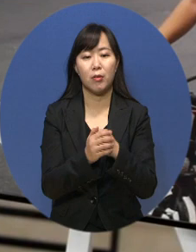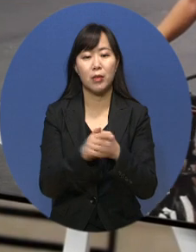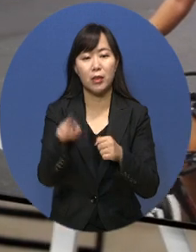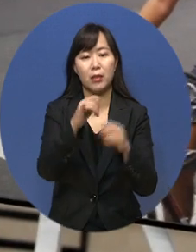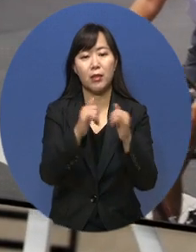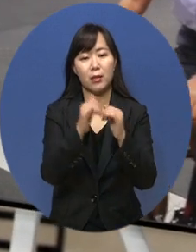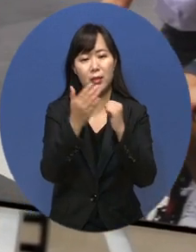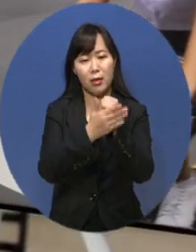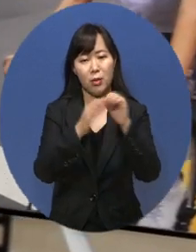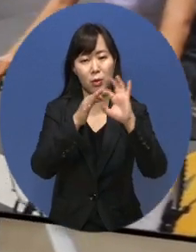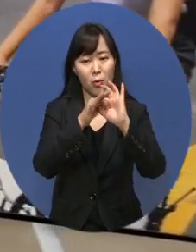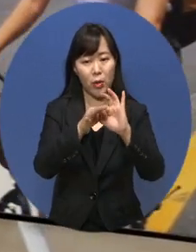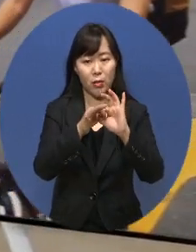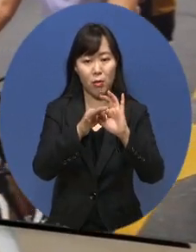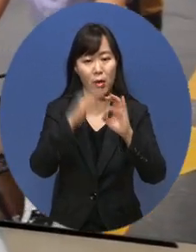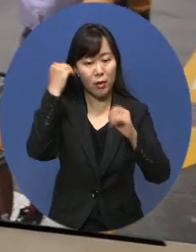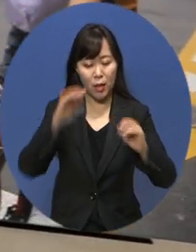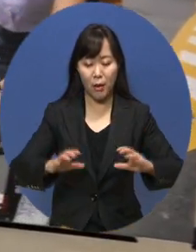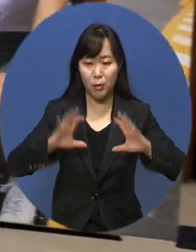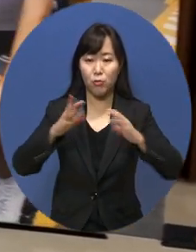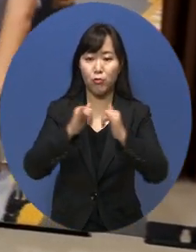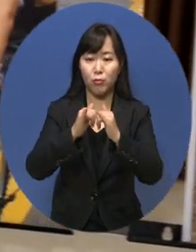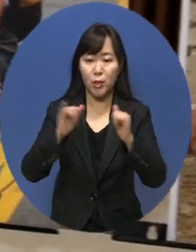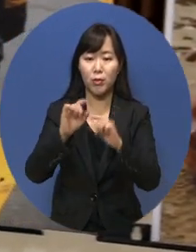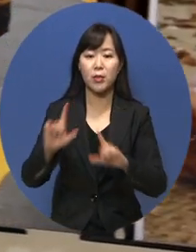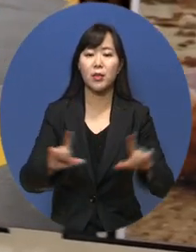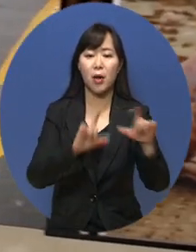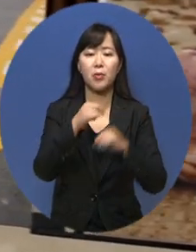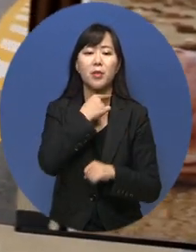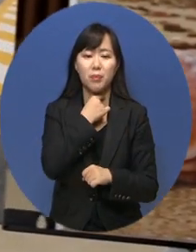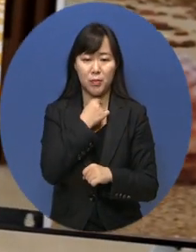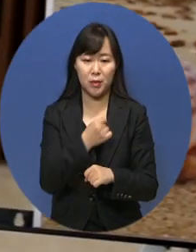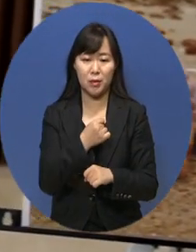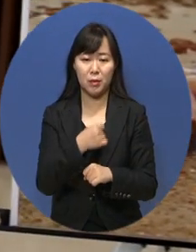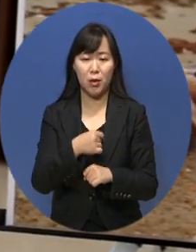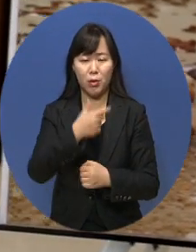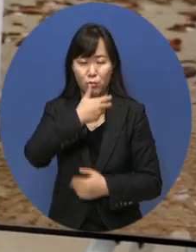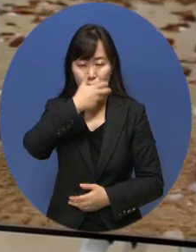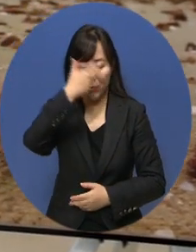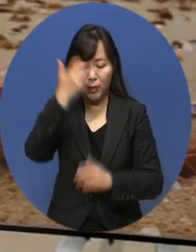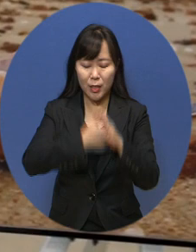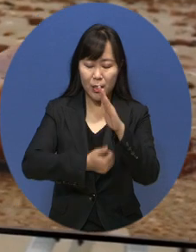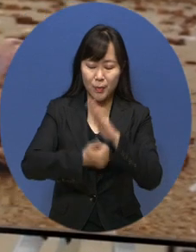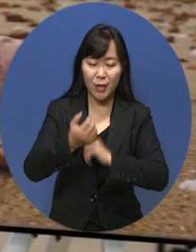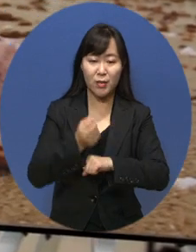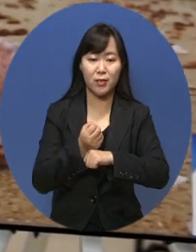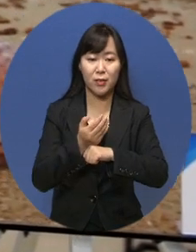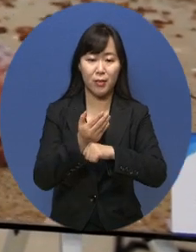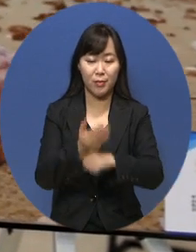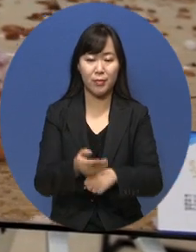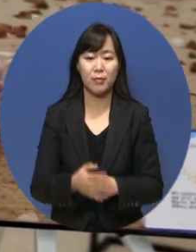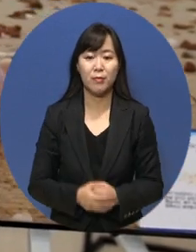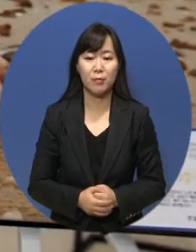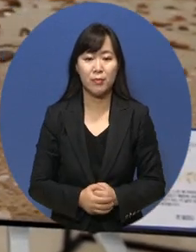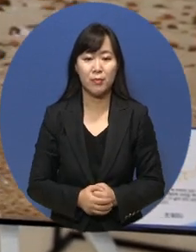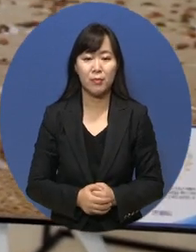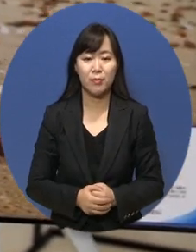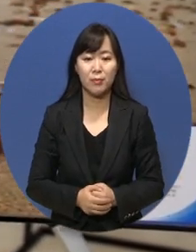그들의 사진을 통해 대한민국 국민으로 살아가고 싶은 그들의 꿈과 희망을 전하고